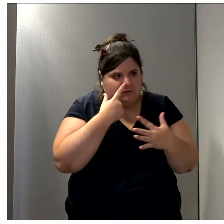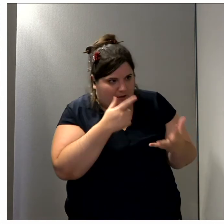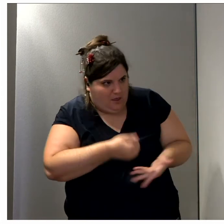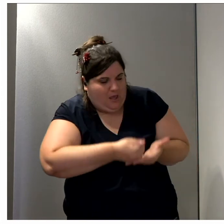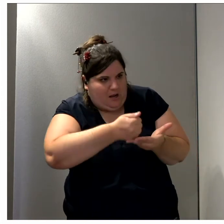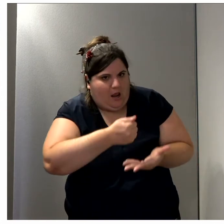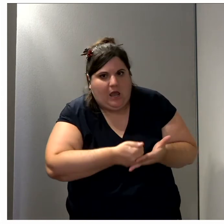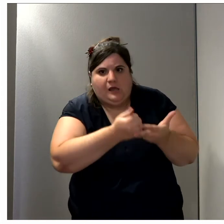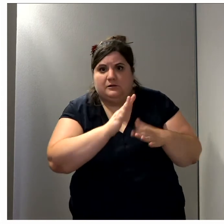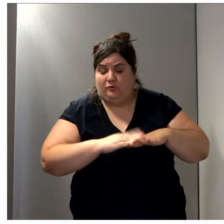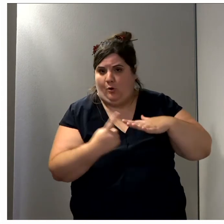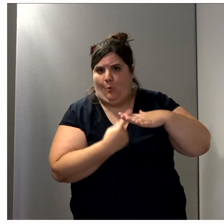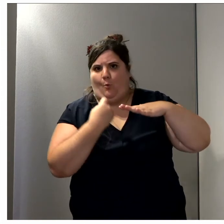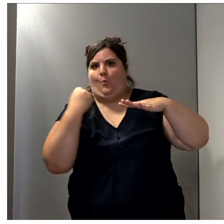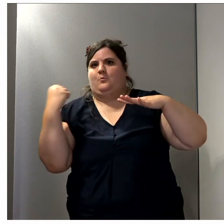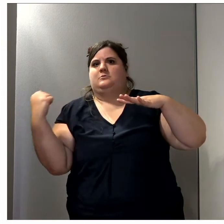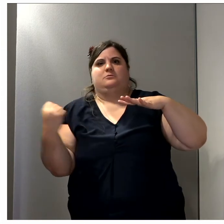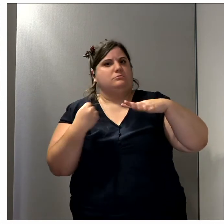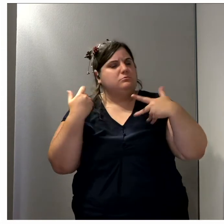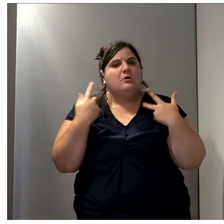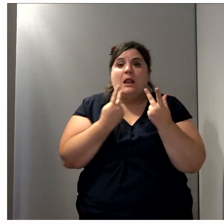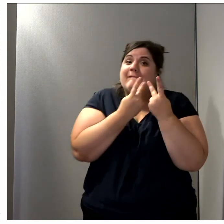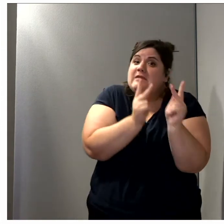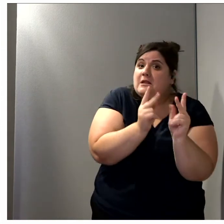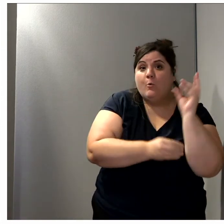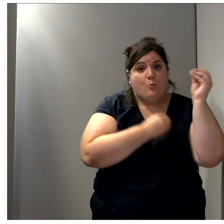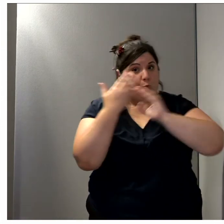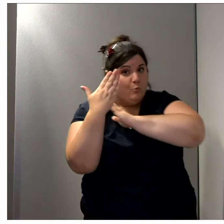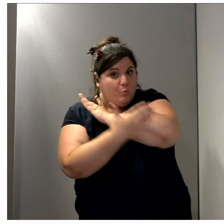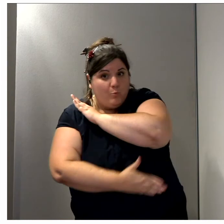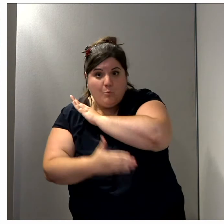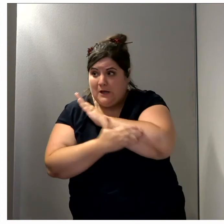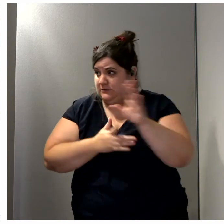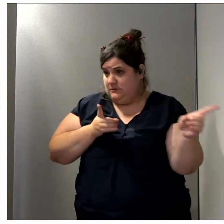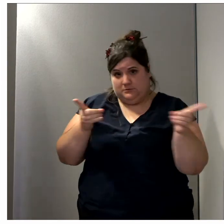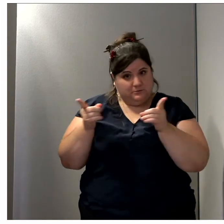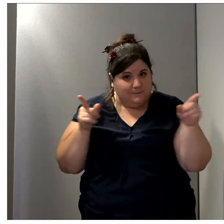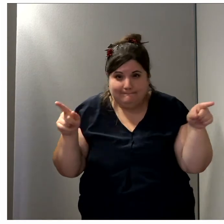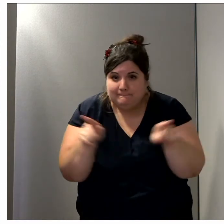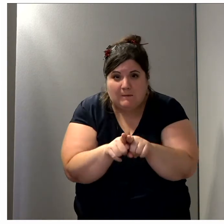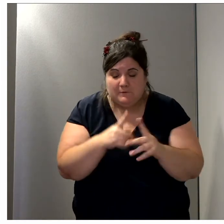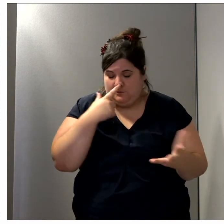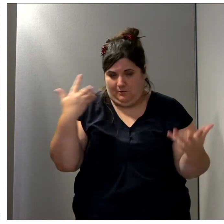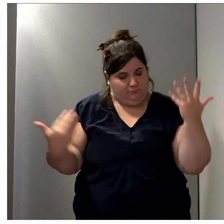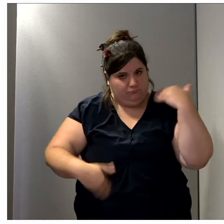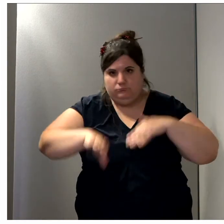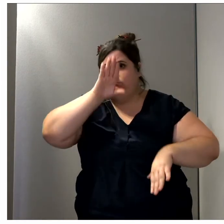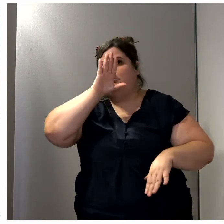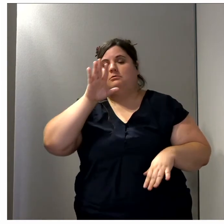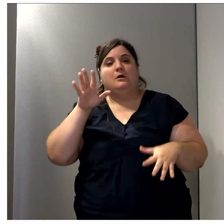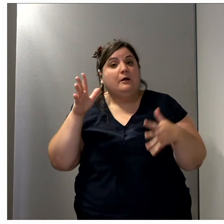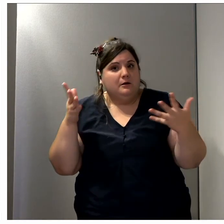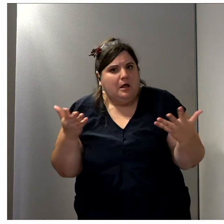ville. Donc, la charge lourde qui pèse déjà sur eux normalement a augmenté de manière